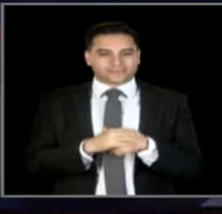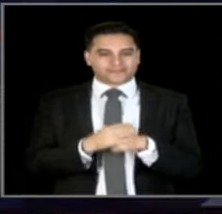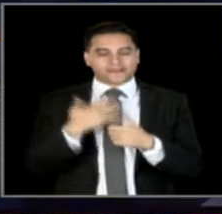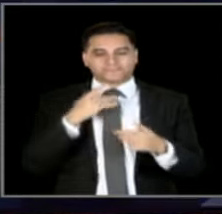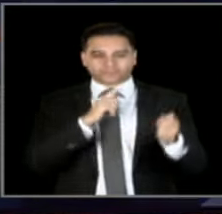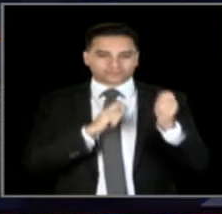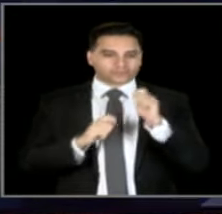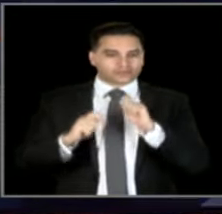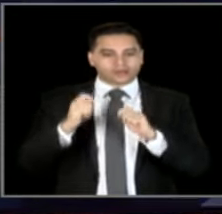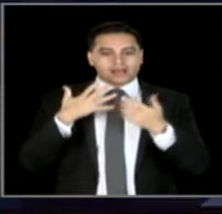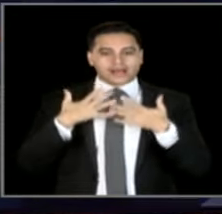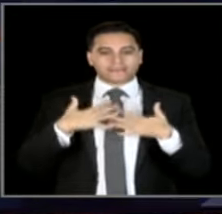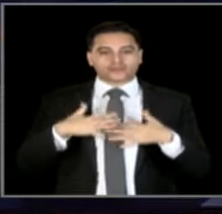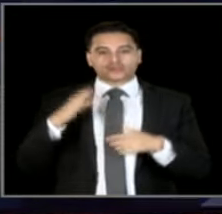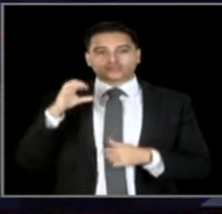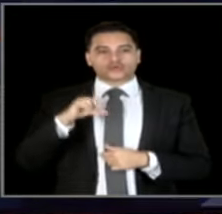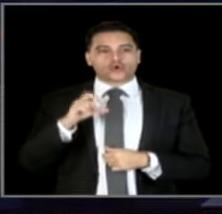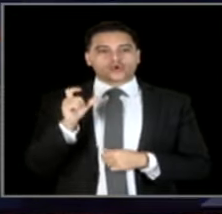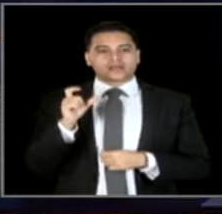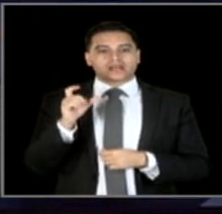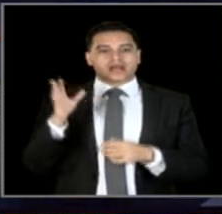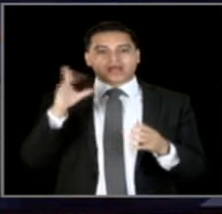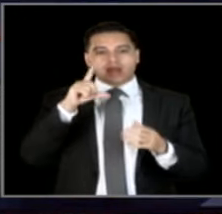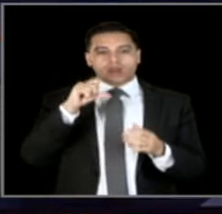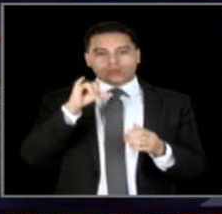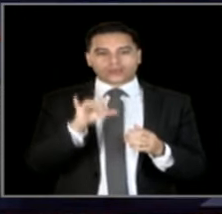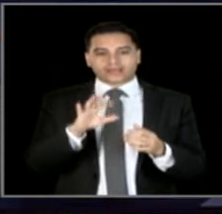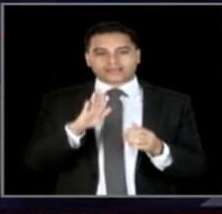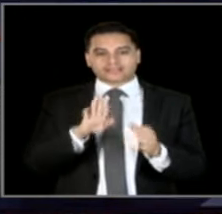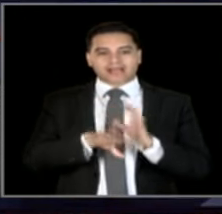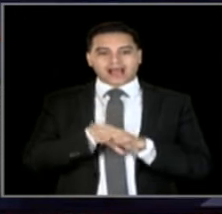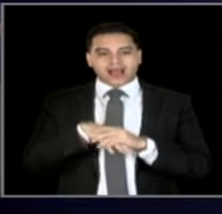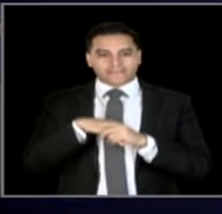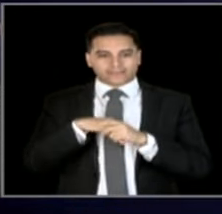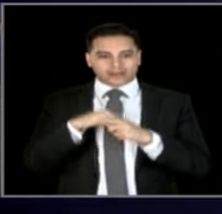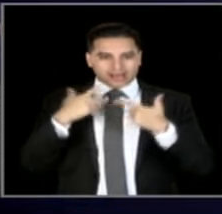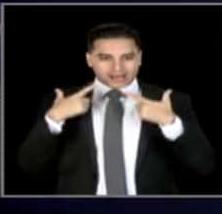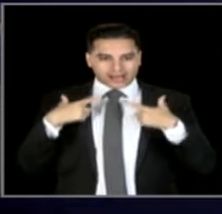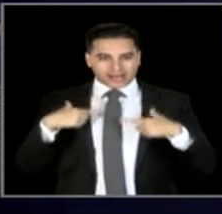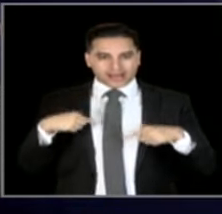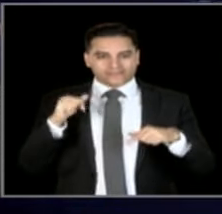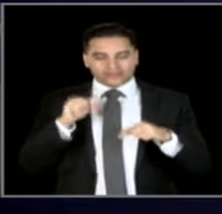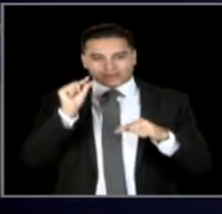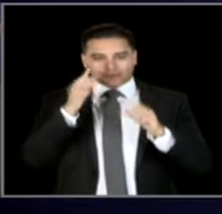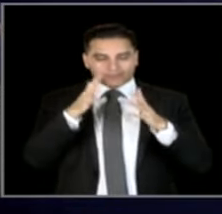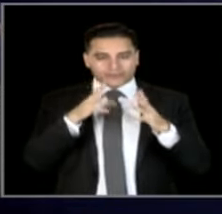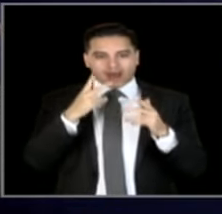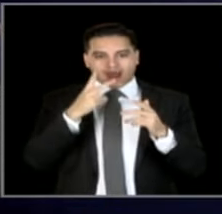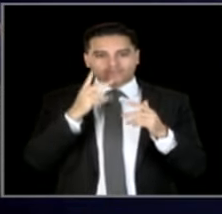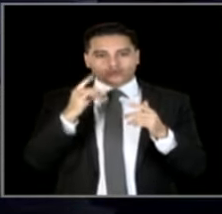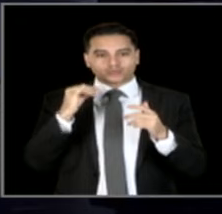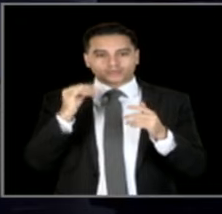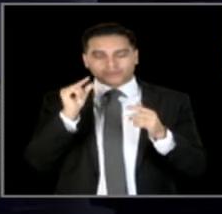صممه جون لويس، استخدم فيه 2500 قطعة من الكريستال. يارا